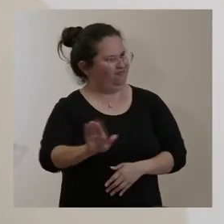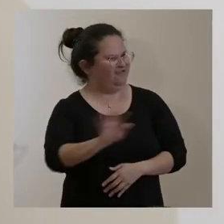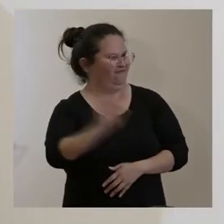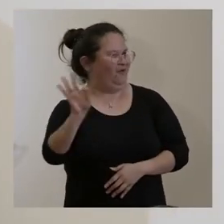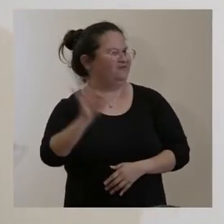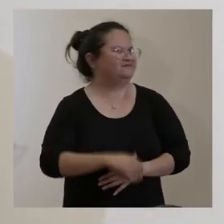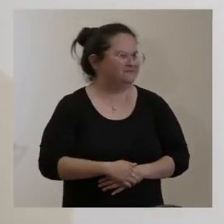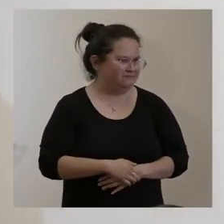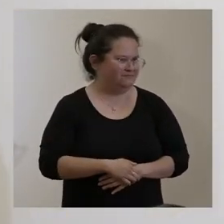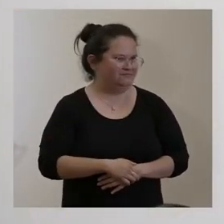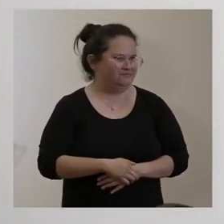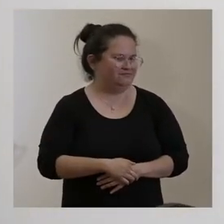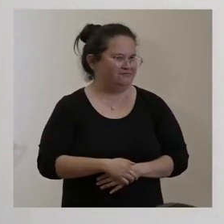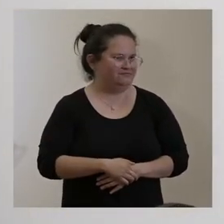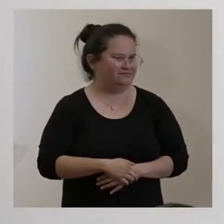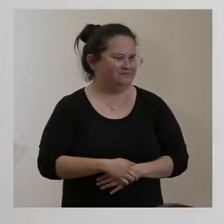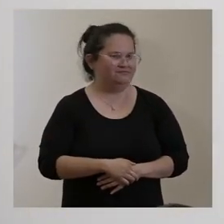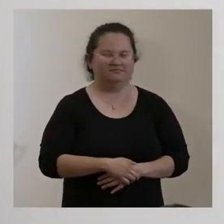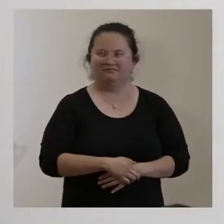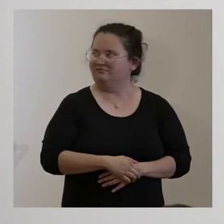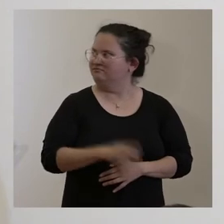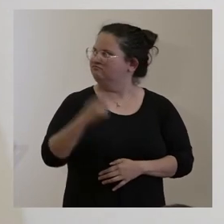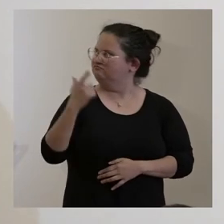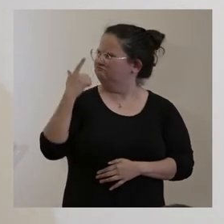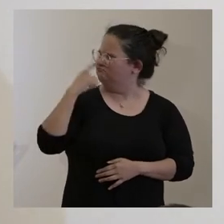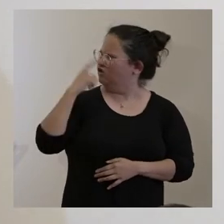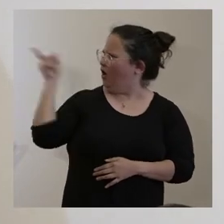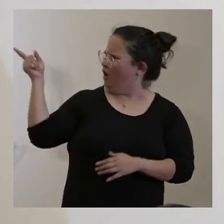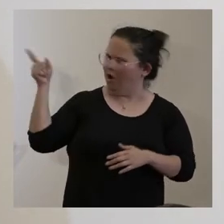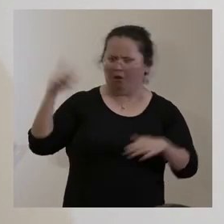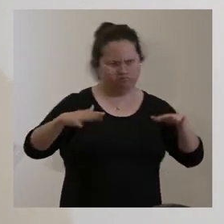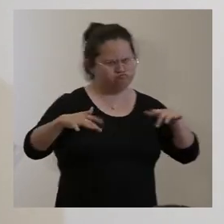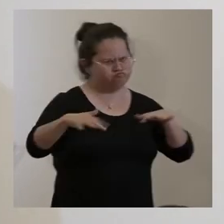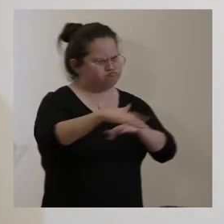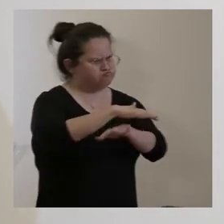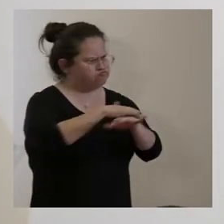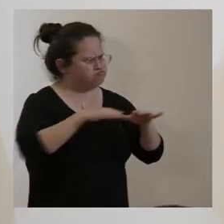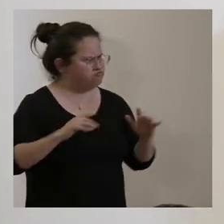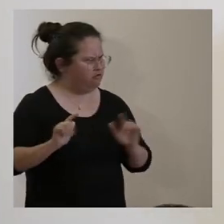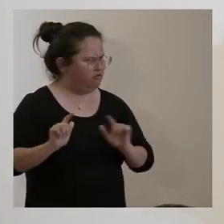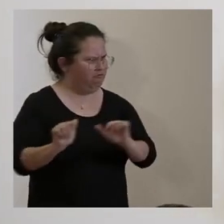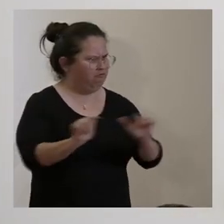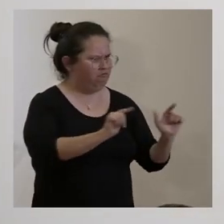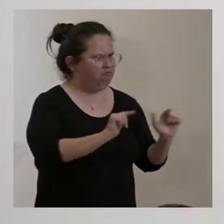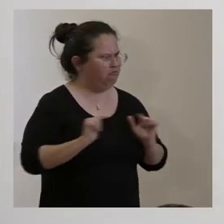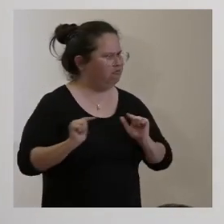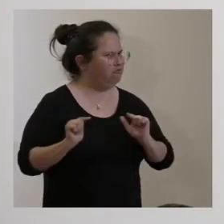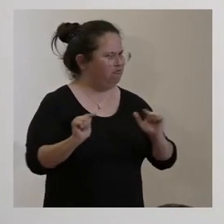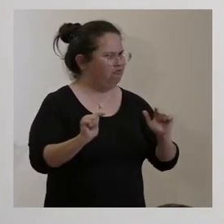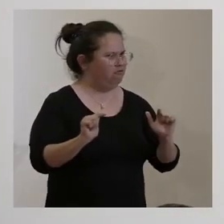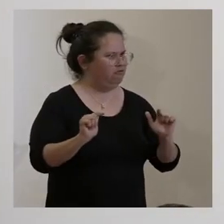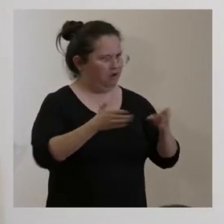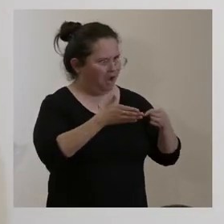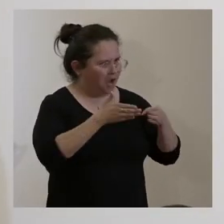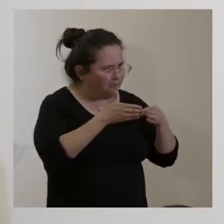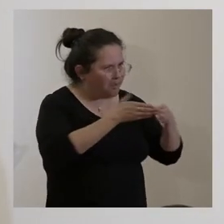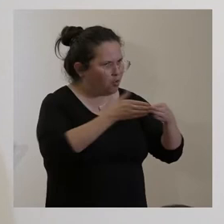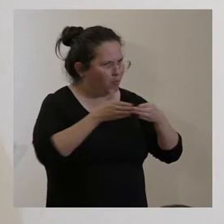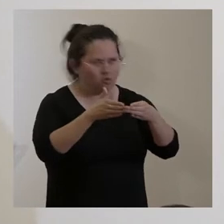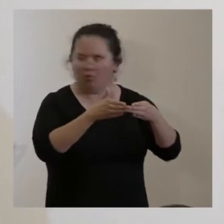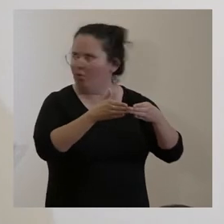La baie paraît fréquentée. Il nous a montré les bateaux. Ils